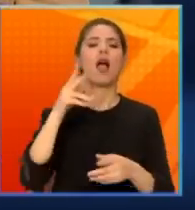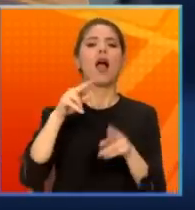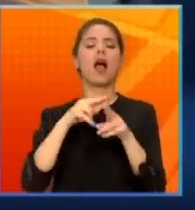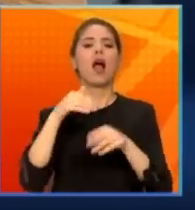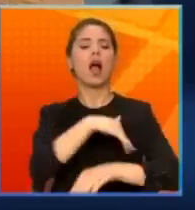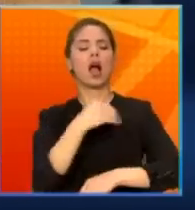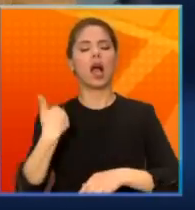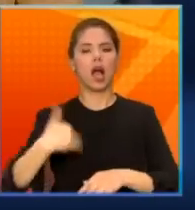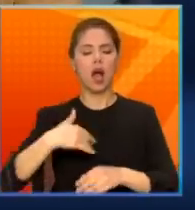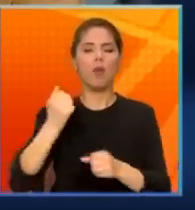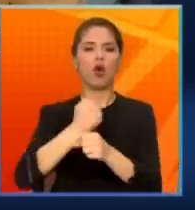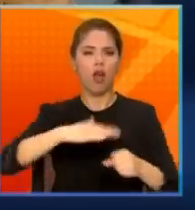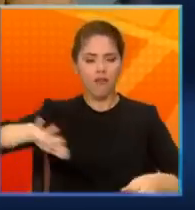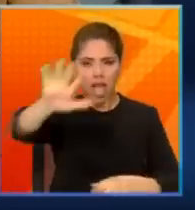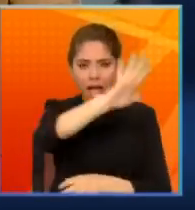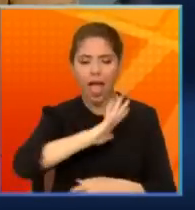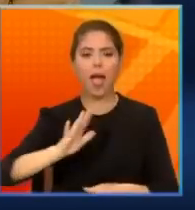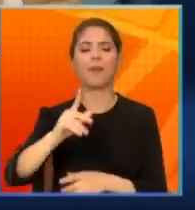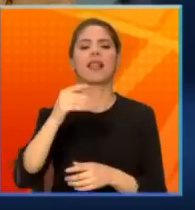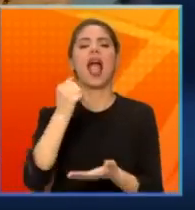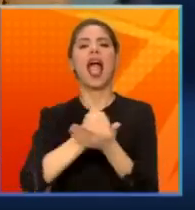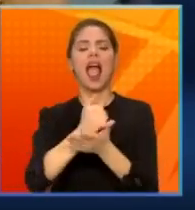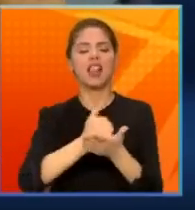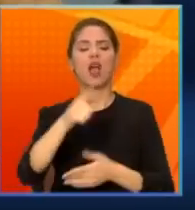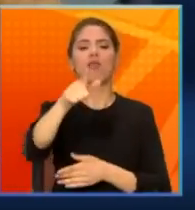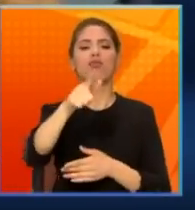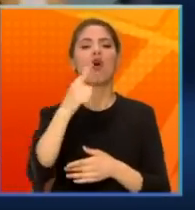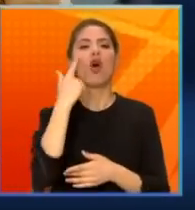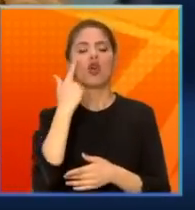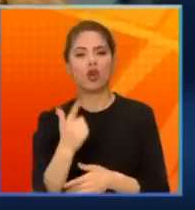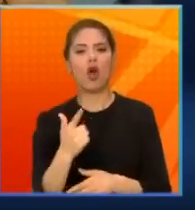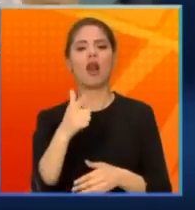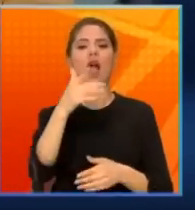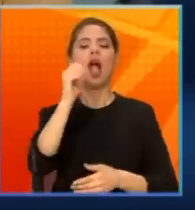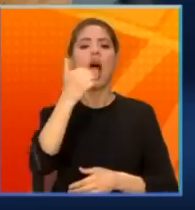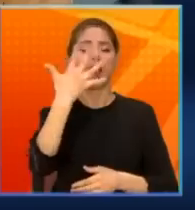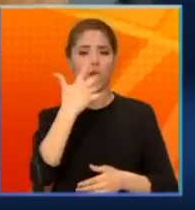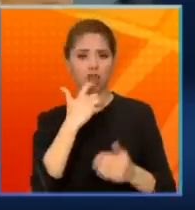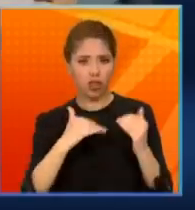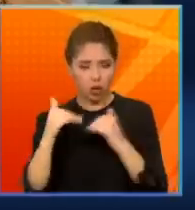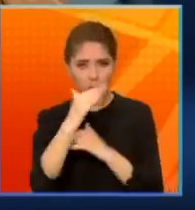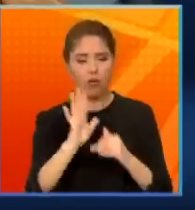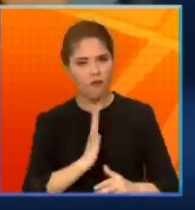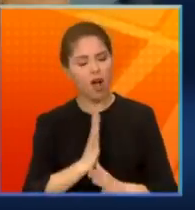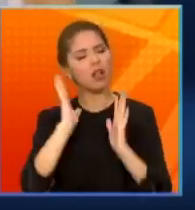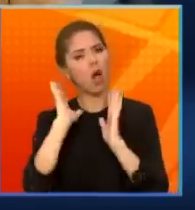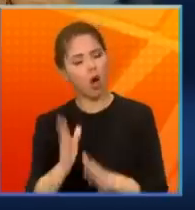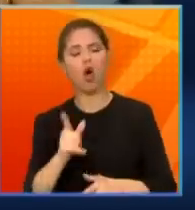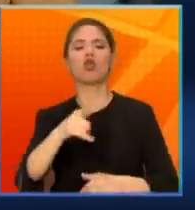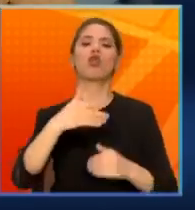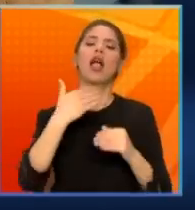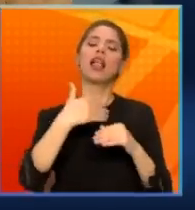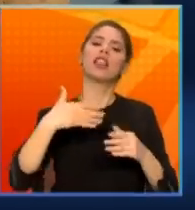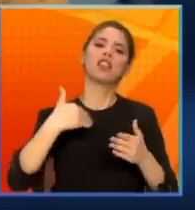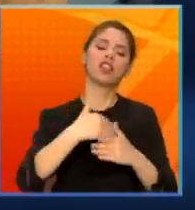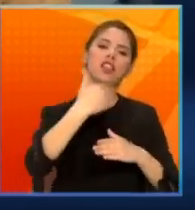kamu hizmeti yürütenlerle eczacılar kısıtlamanın dışında bırakıldılar. Yani 65 yaş ve üstü olan bu kurumlarda, bu